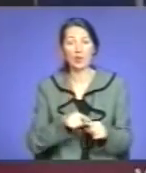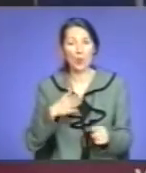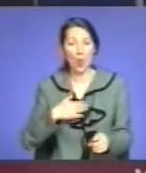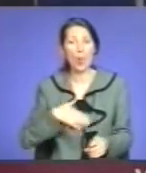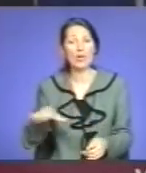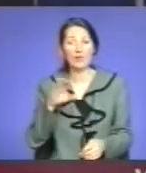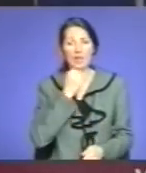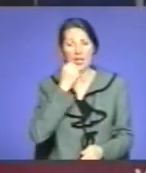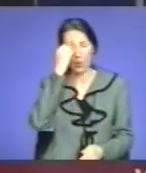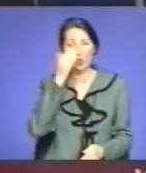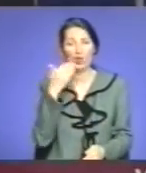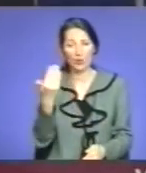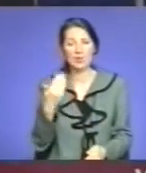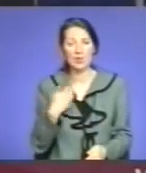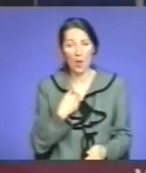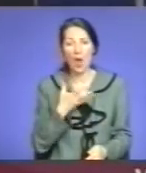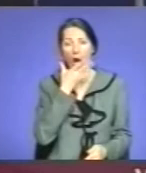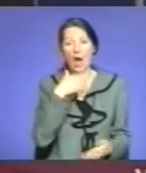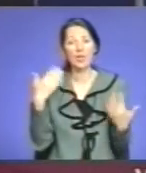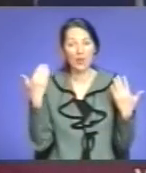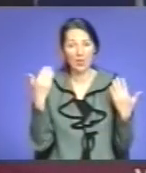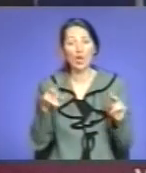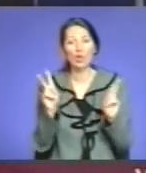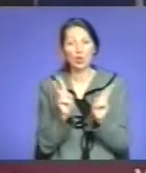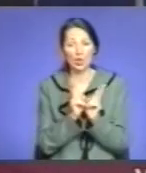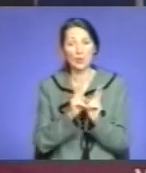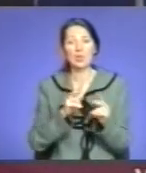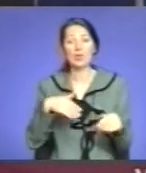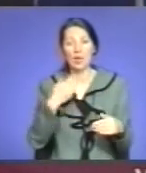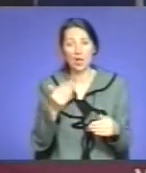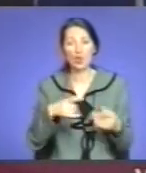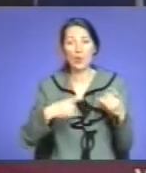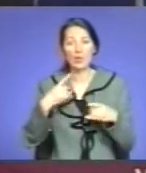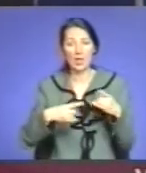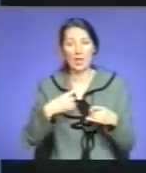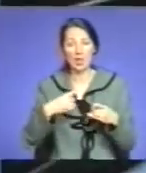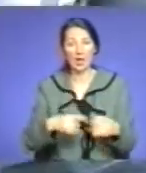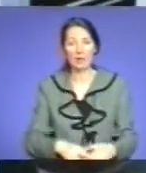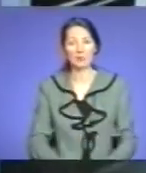мене все. Дякую, що ви з нами. Гарних вихідних і зустрінемось на нашому телеканалі.